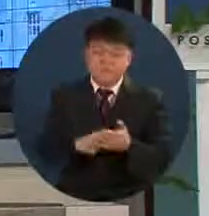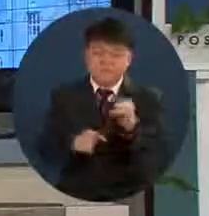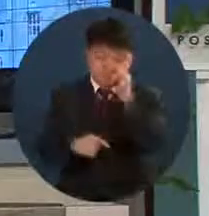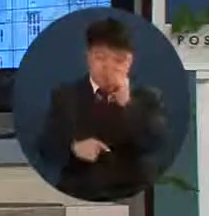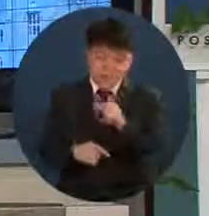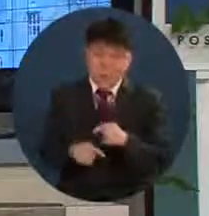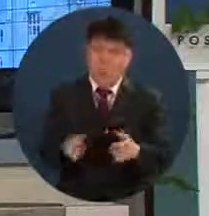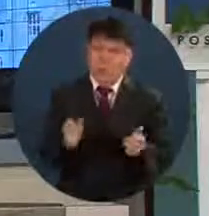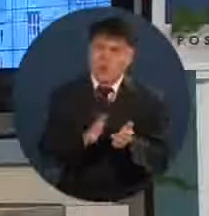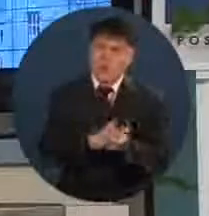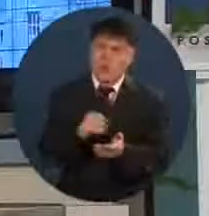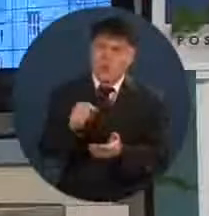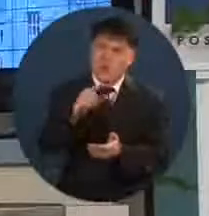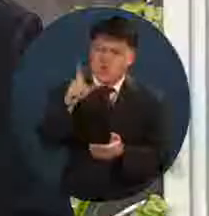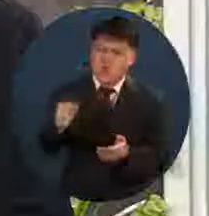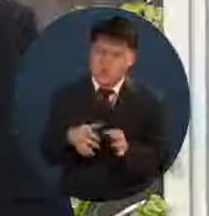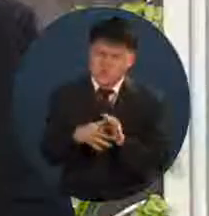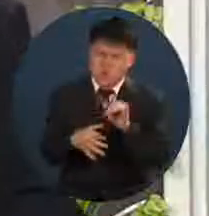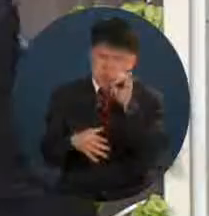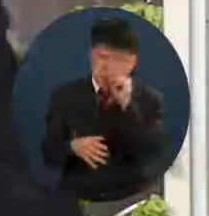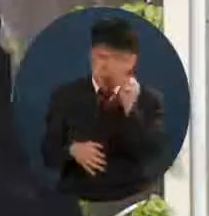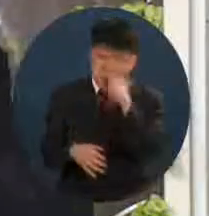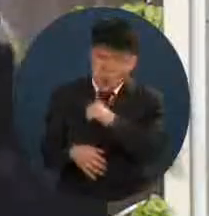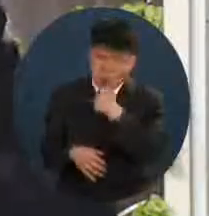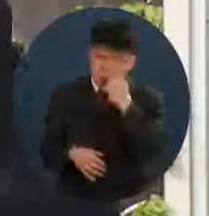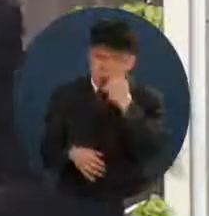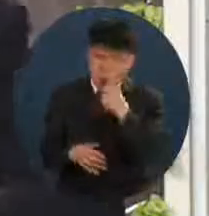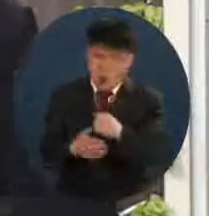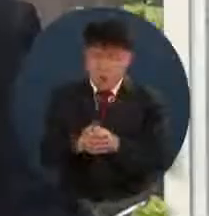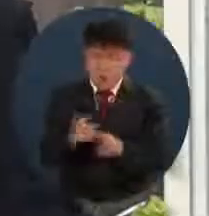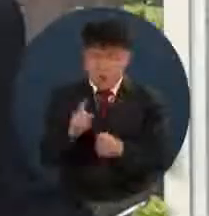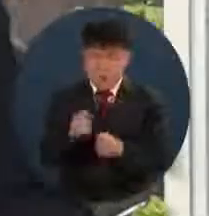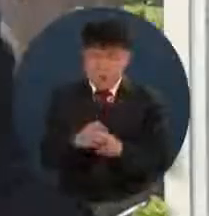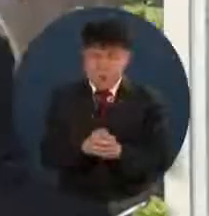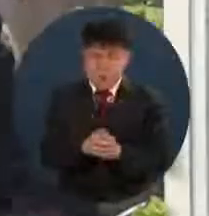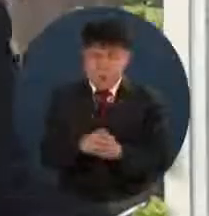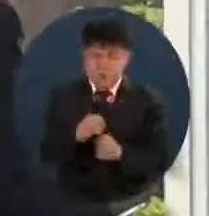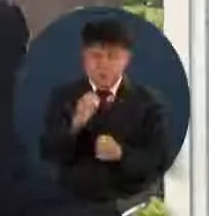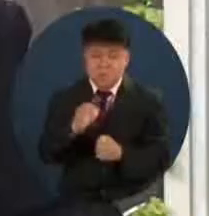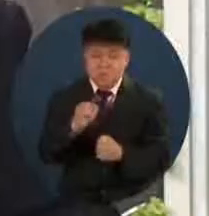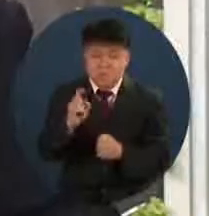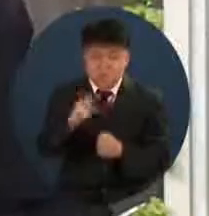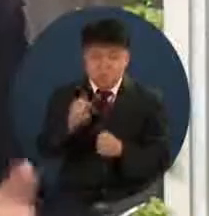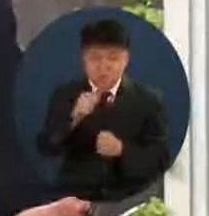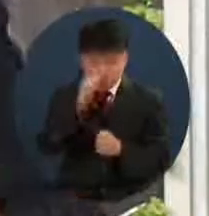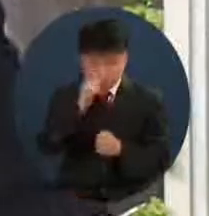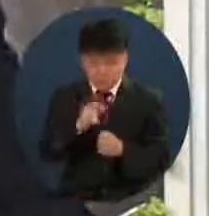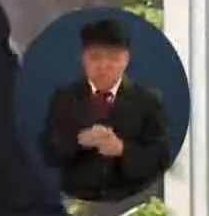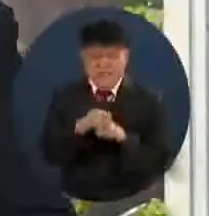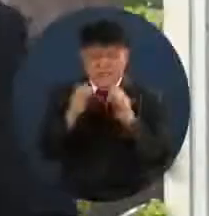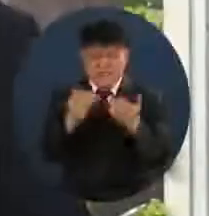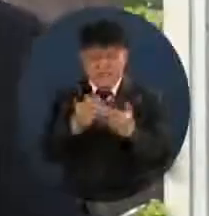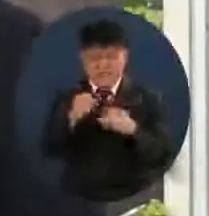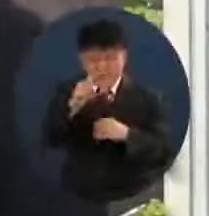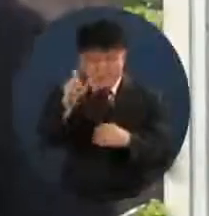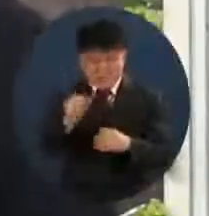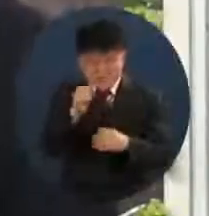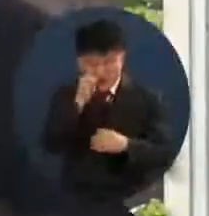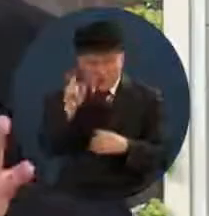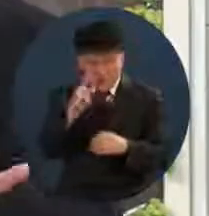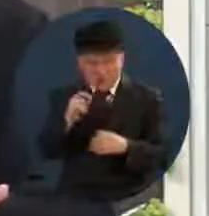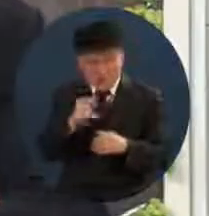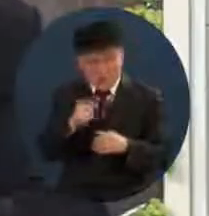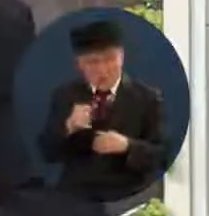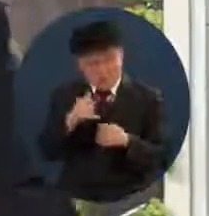명왕성이 이게 나름대로 달을 갖고 있는 거야. 그래서 그때 한번 이제 그 시도가 무산돼요. 아, 그 달을 갖고 있는데 어떻게